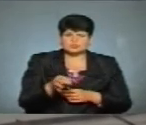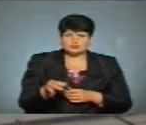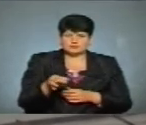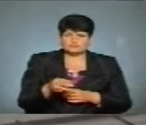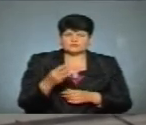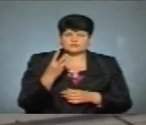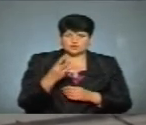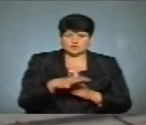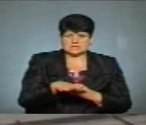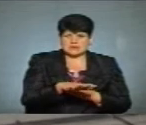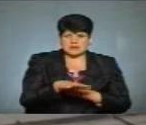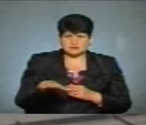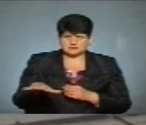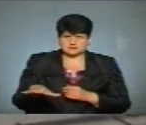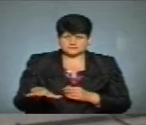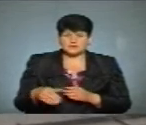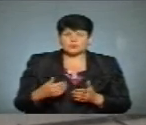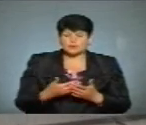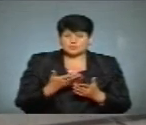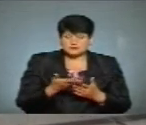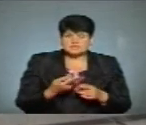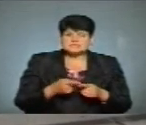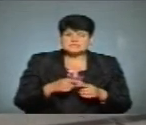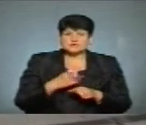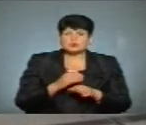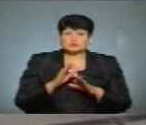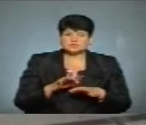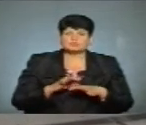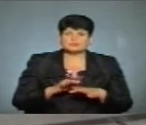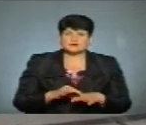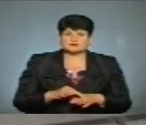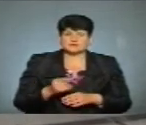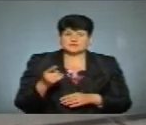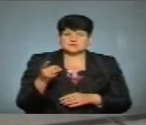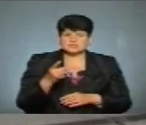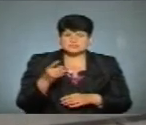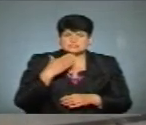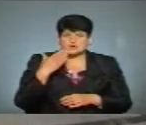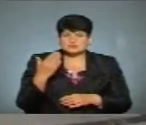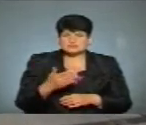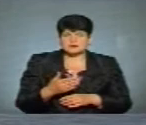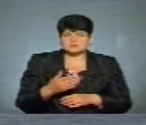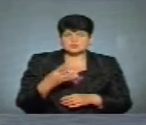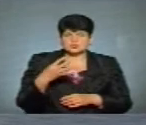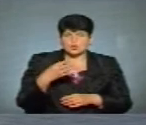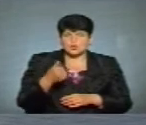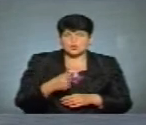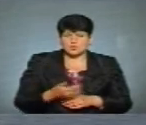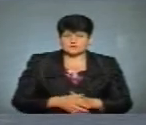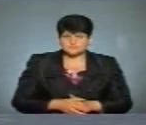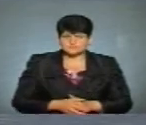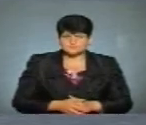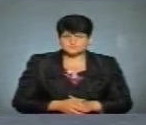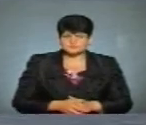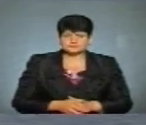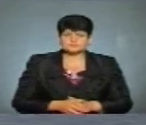трьох ділянках. Ось ці роботи будуть проведені вперше за років останніх, я думаю, 40. Любов Гадомська,